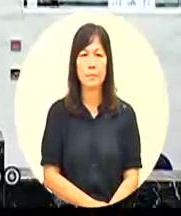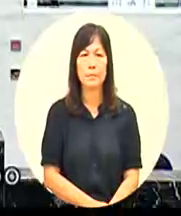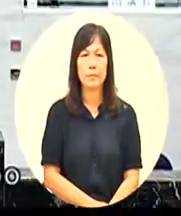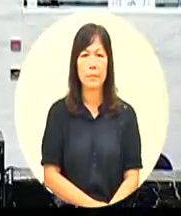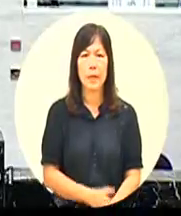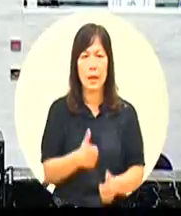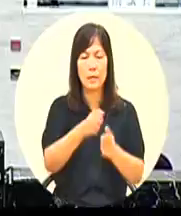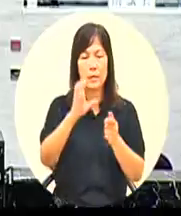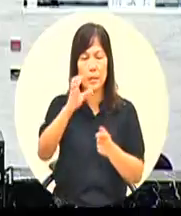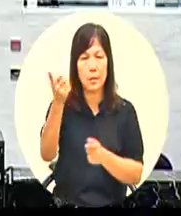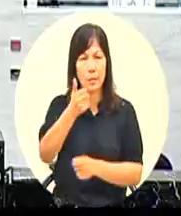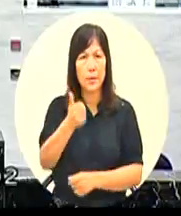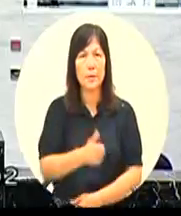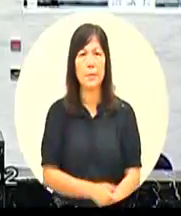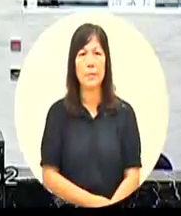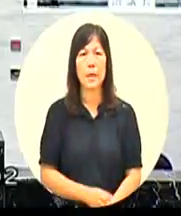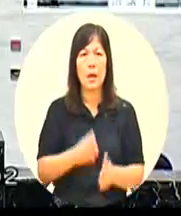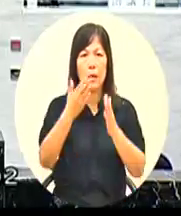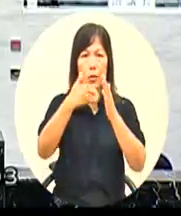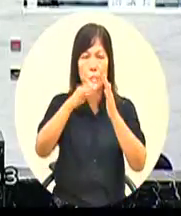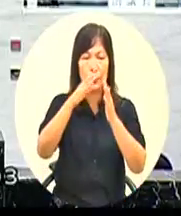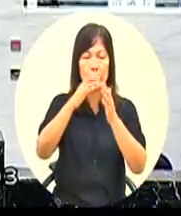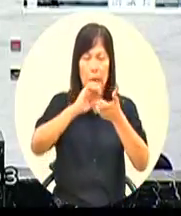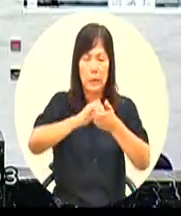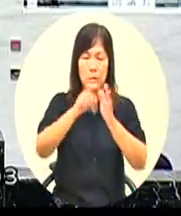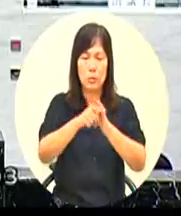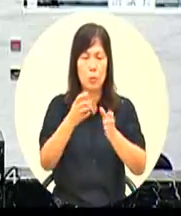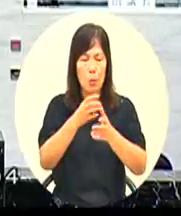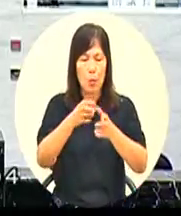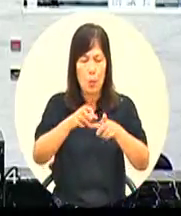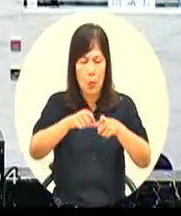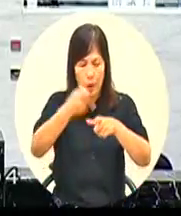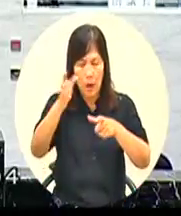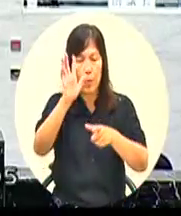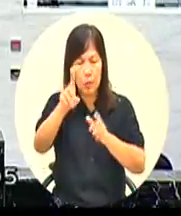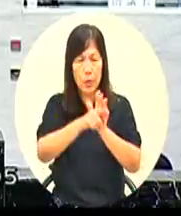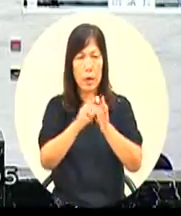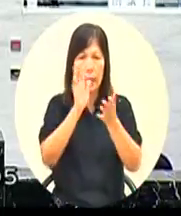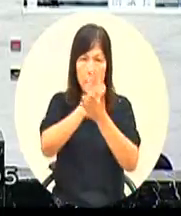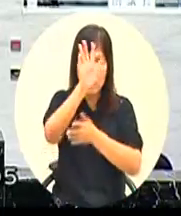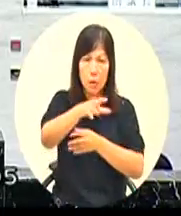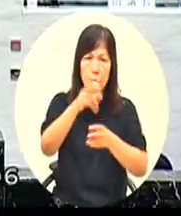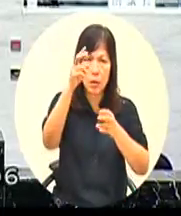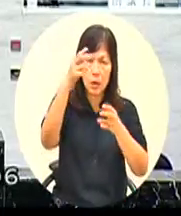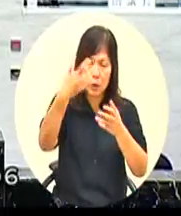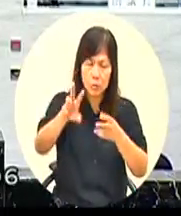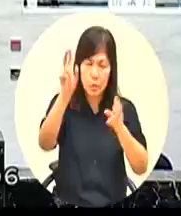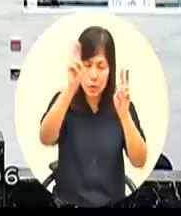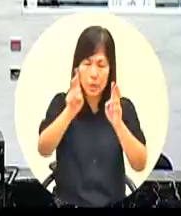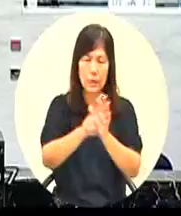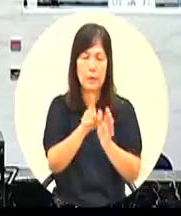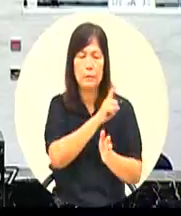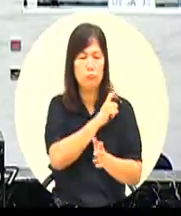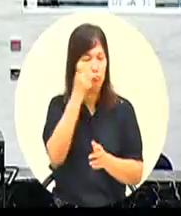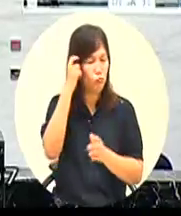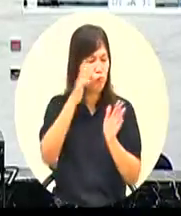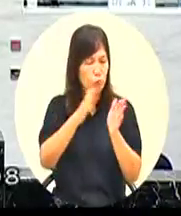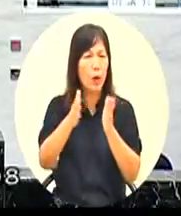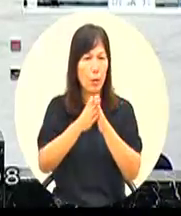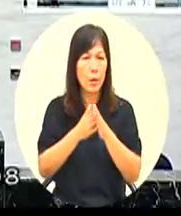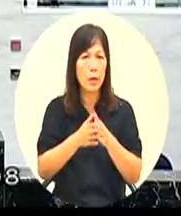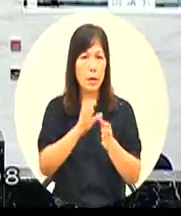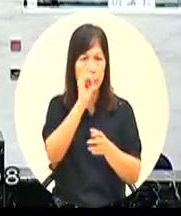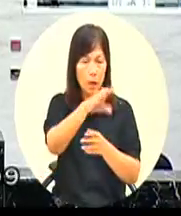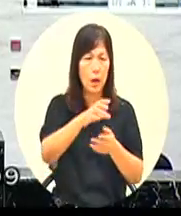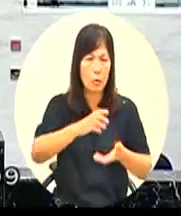谢谢方议员，那个学校当然一定很乐意开放，但未来的水电费学校要自己想办法，所以你要提醒